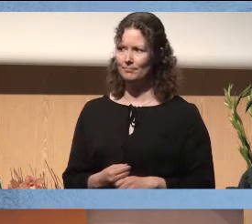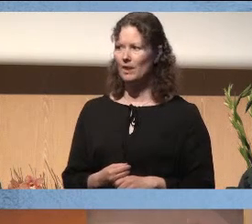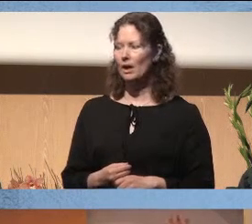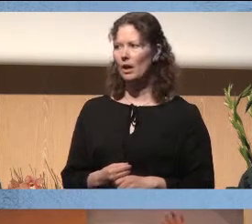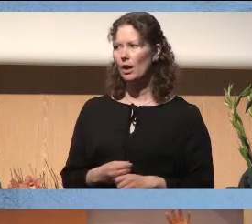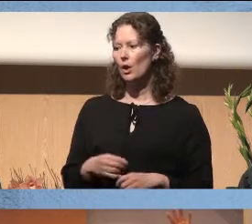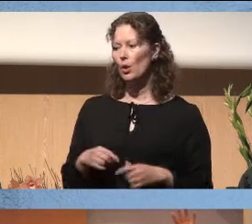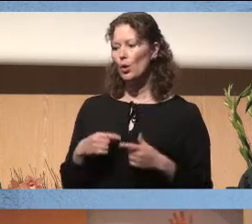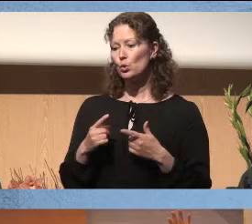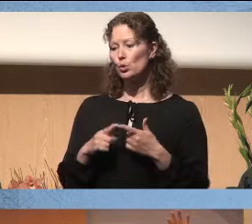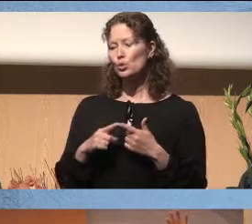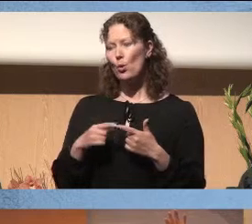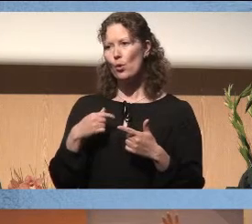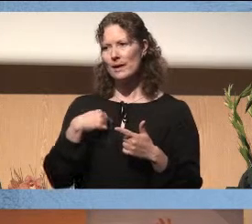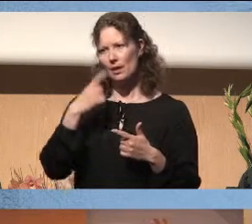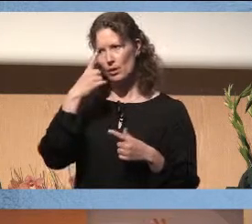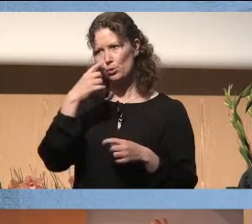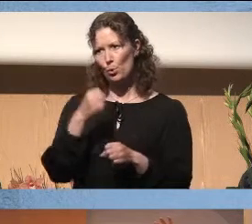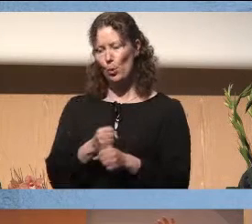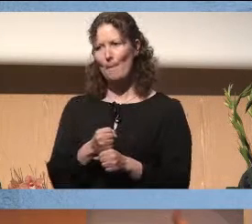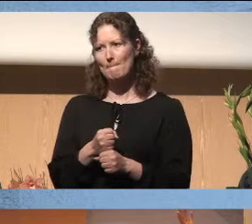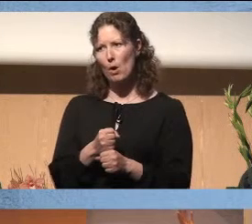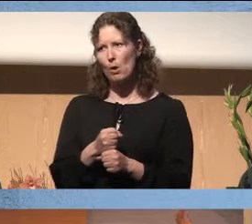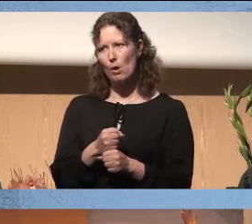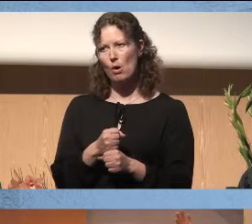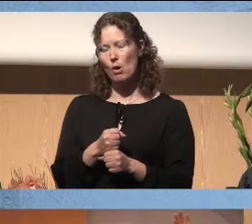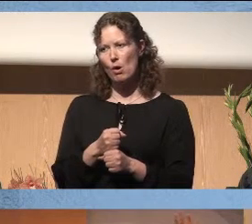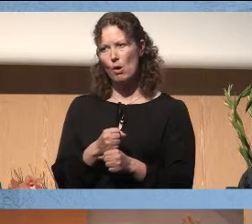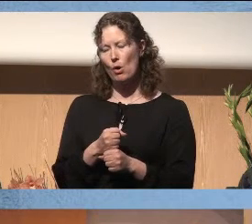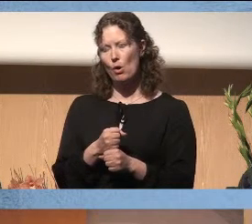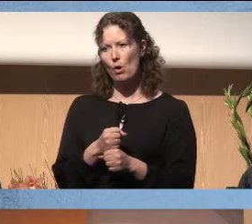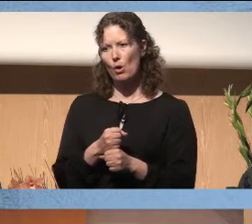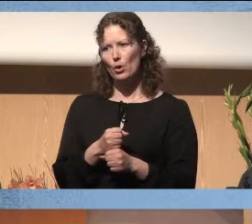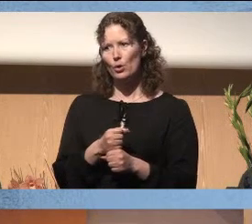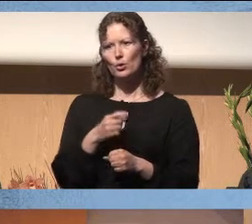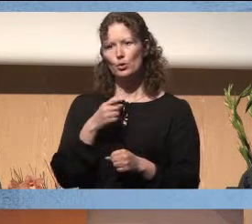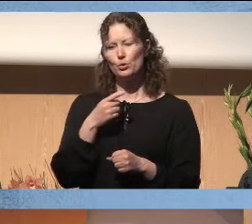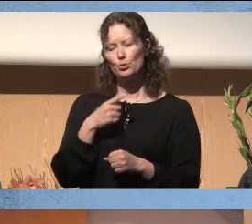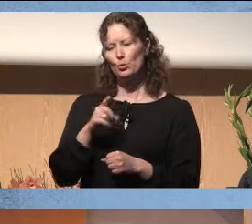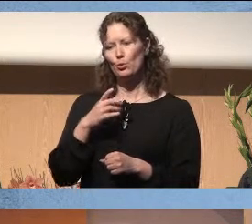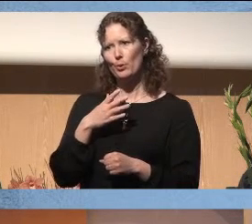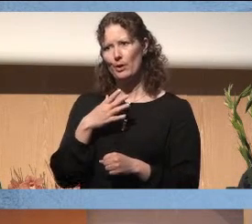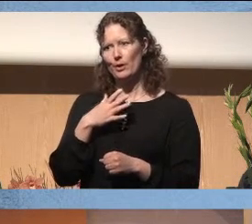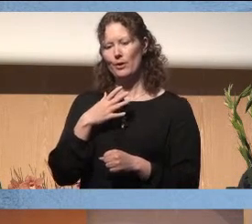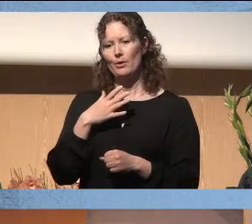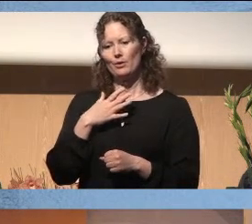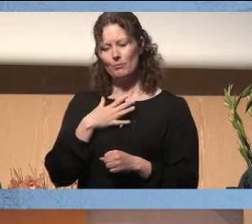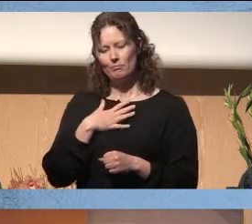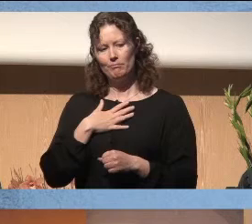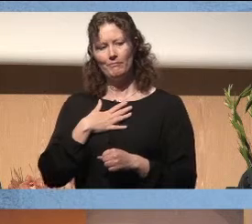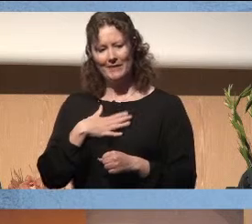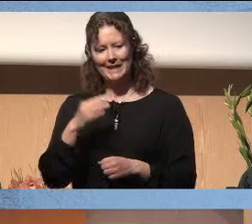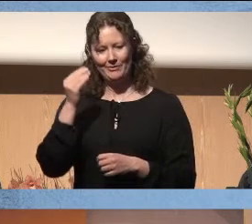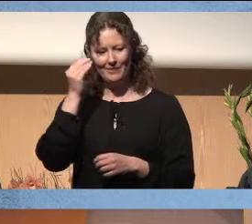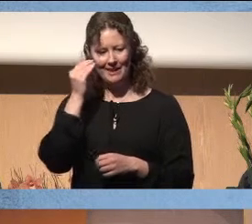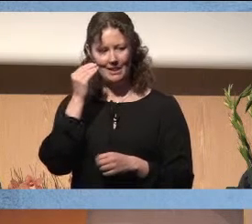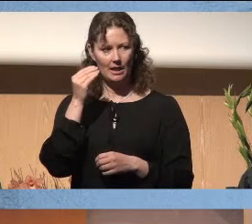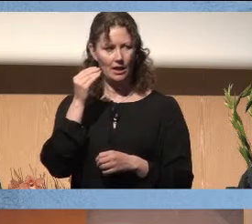Og så tror jeg på at do wrong to none, for du vet aldri hvor de dukker opp igjen.